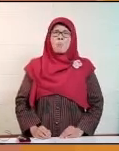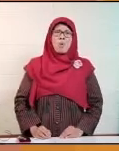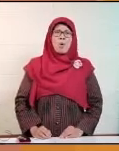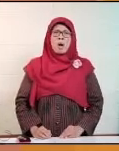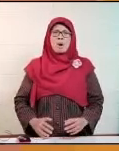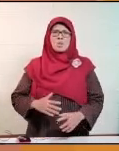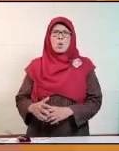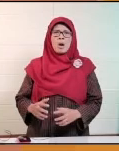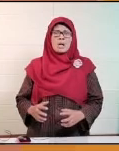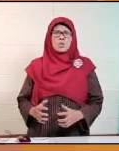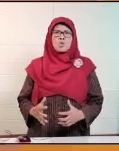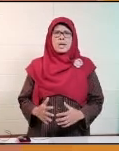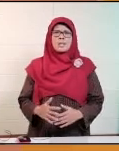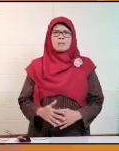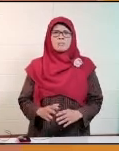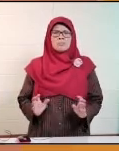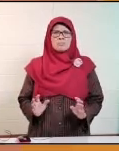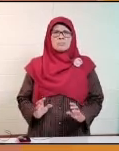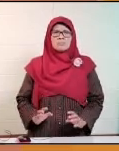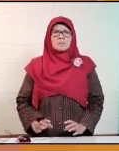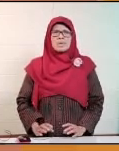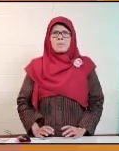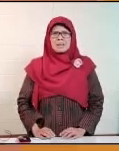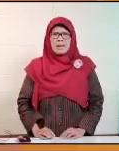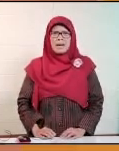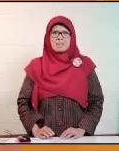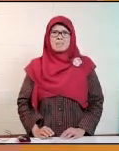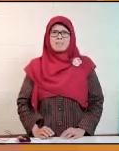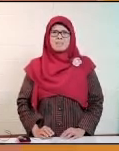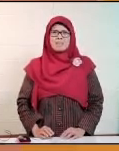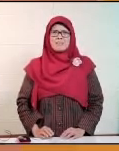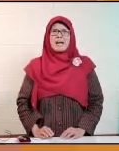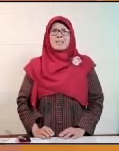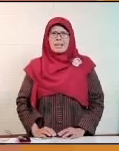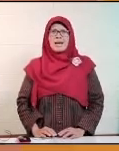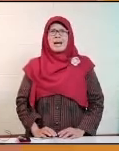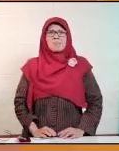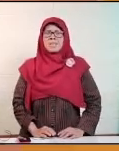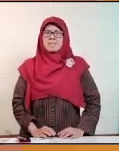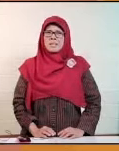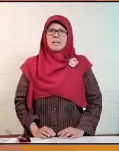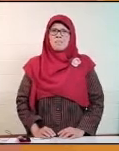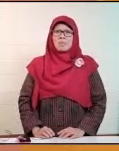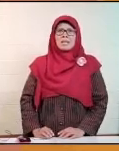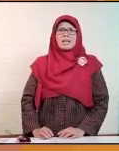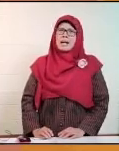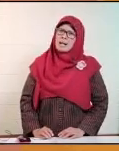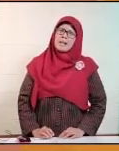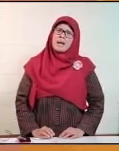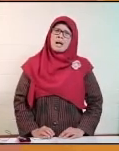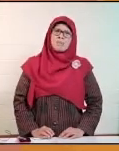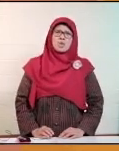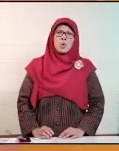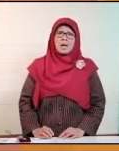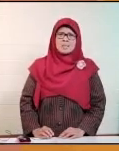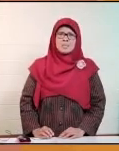and Goblok Goblok kan masuk kelas go-jek itu enggak ada masalah Nah sekarang bisa jadi ketika